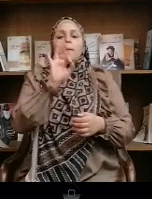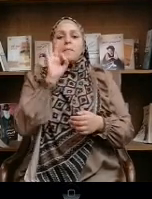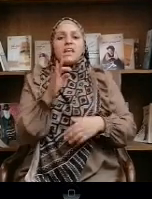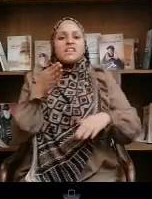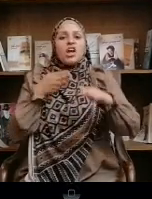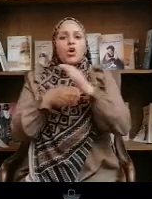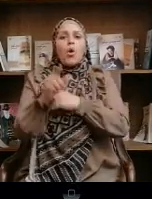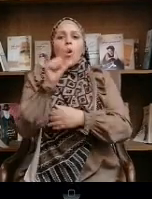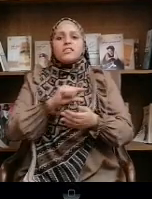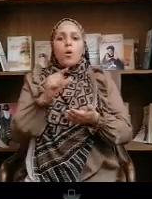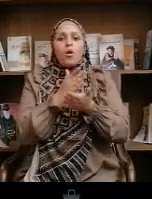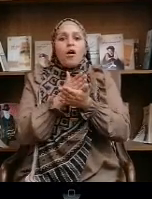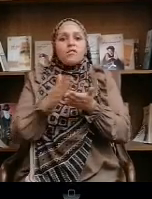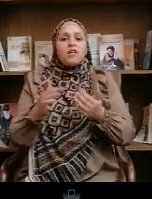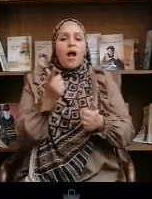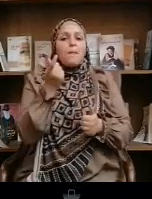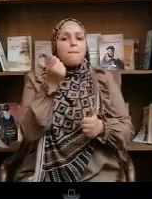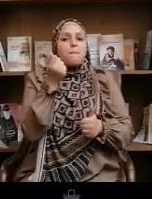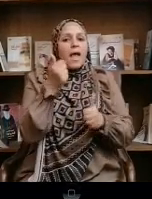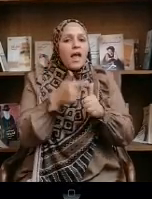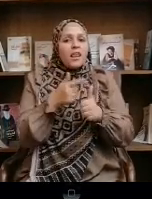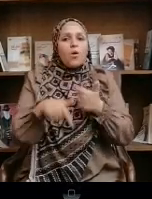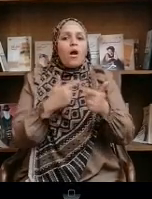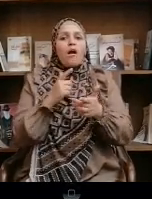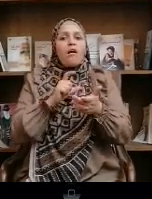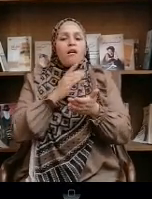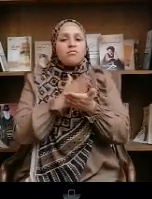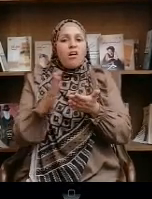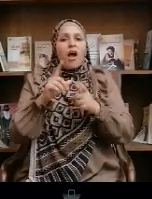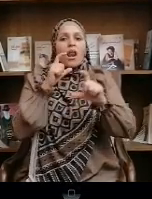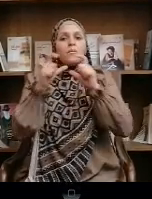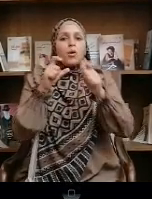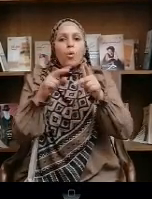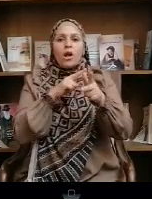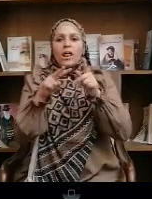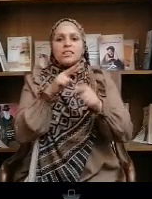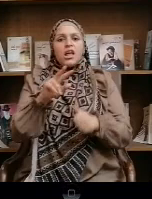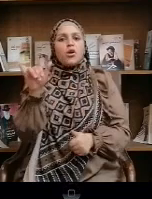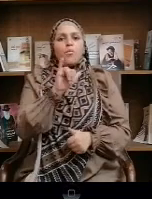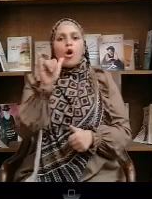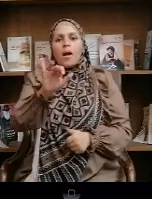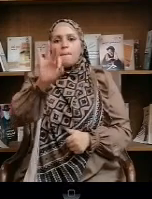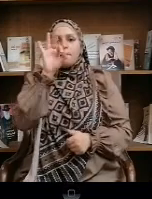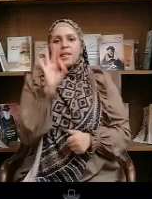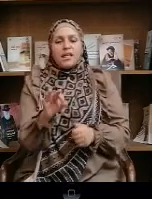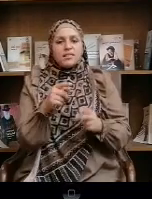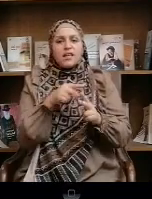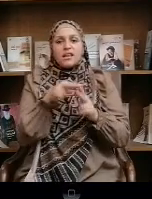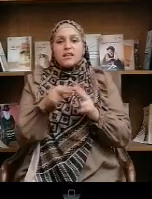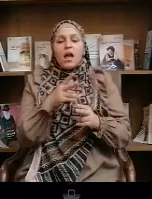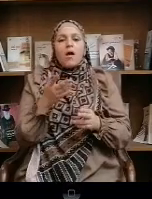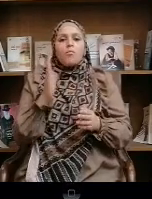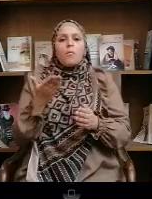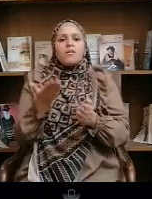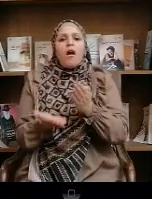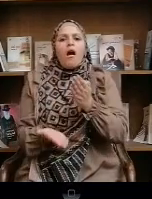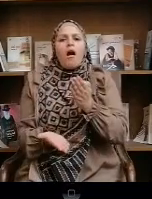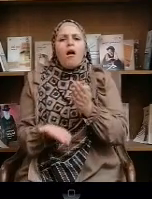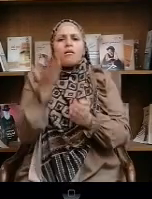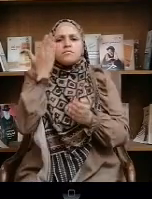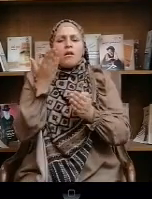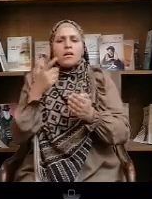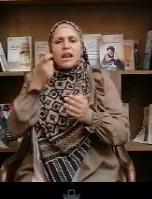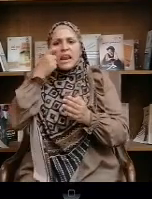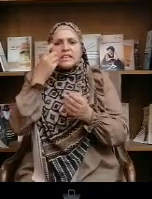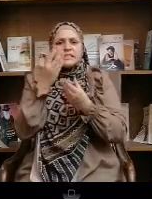الدوله وهو القطاع المالي وايضا القطاع المصرفي ربما يكون هو القطاعات الاكثر عرضه